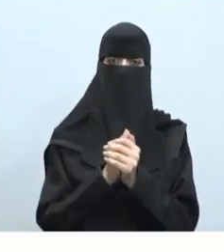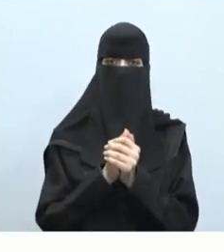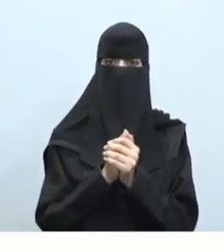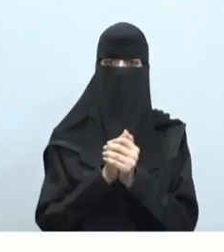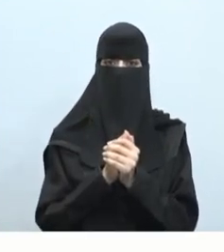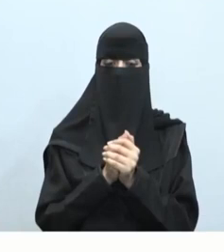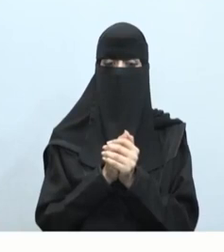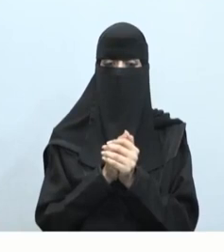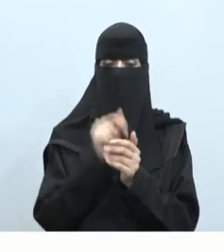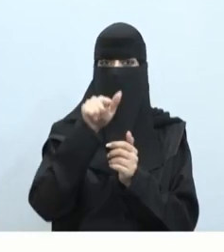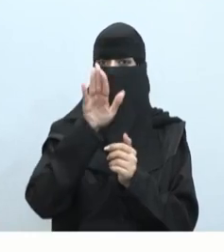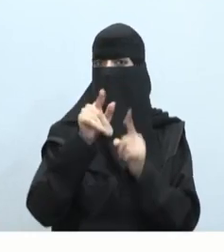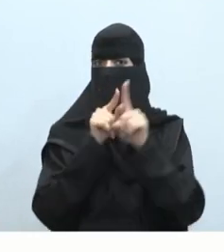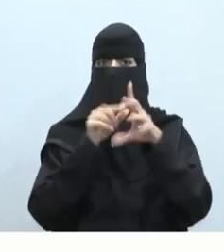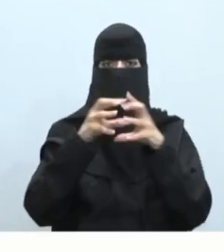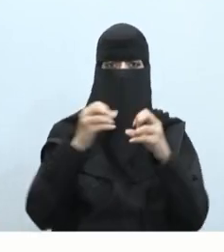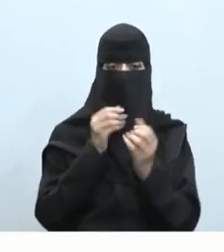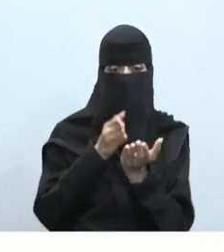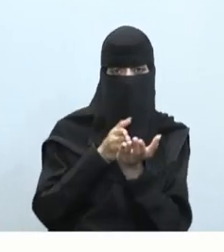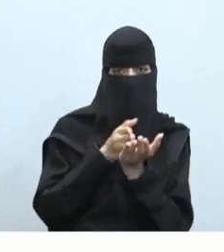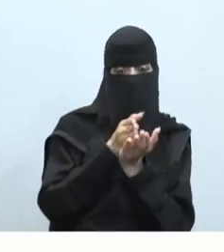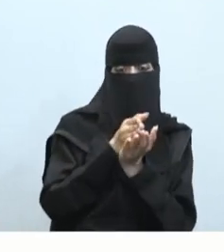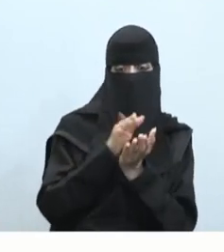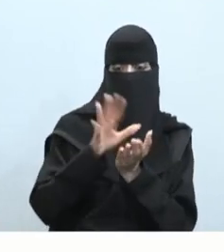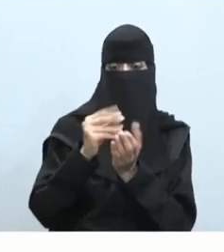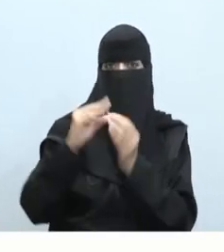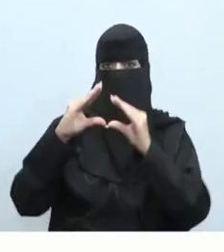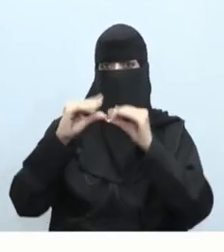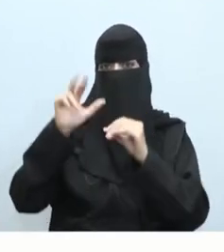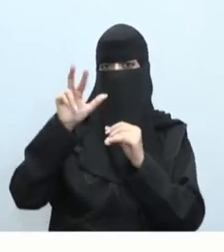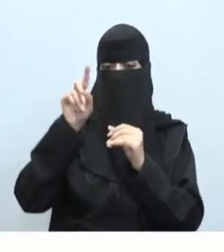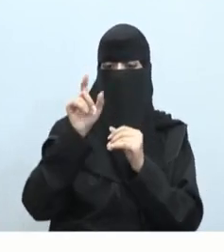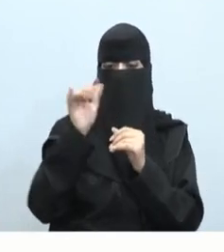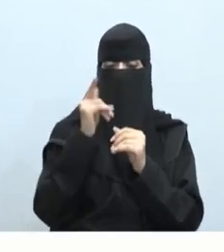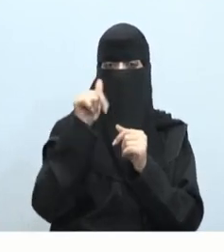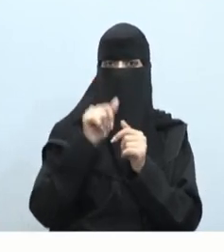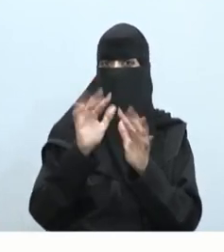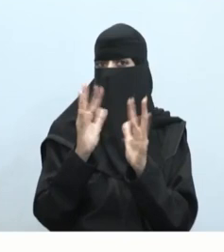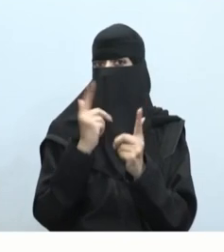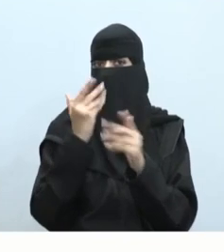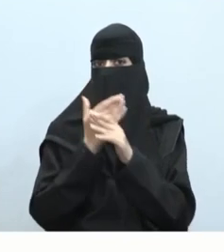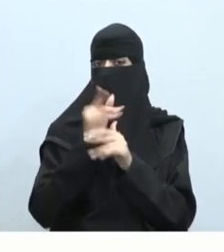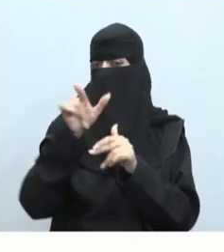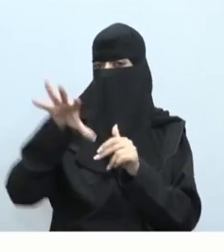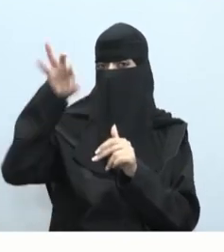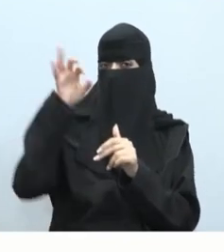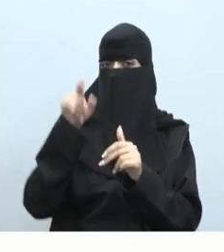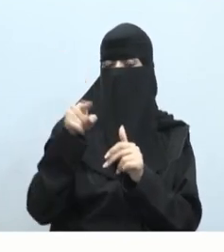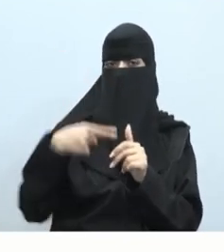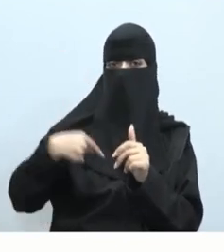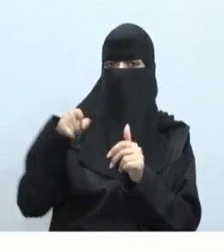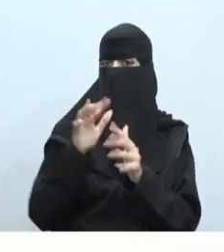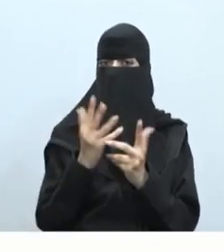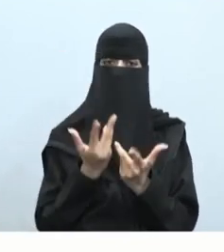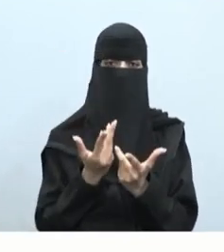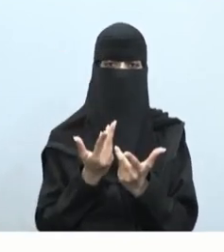اي السكه اللبنيه ولكن لماذا سمى العرب هذه